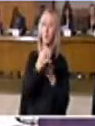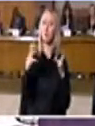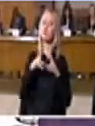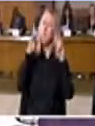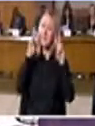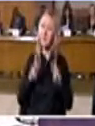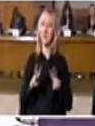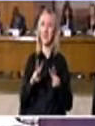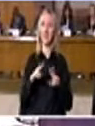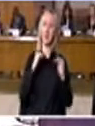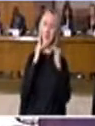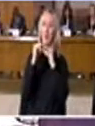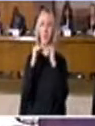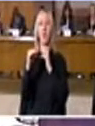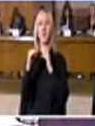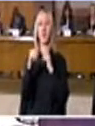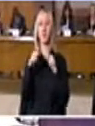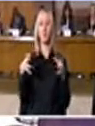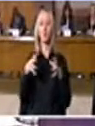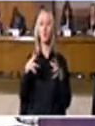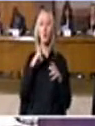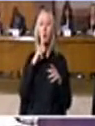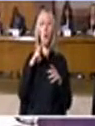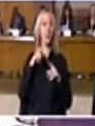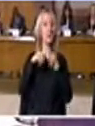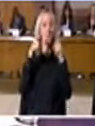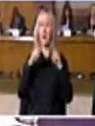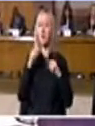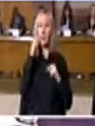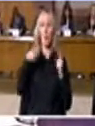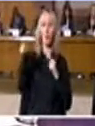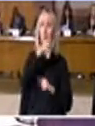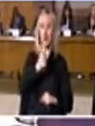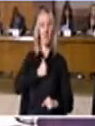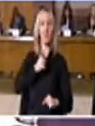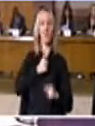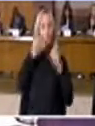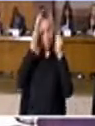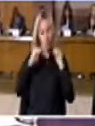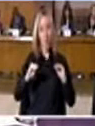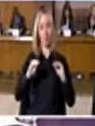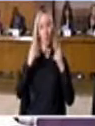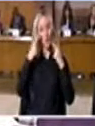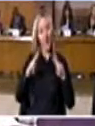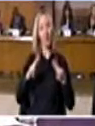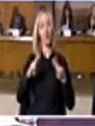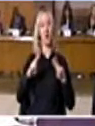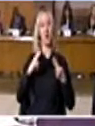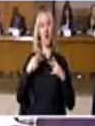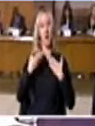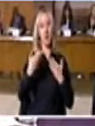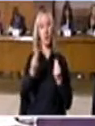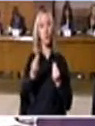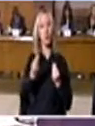istinske ravnopravnosti, društvu u kome se raznolikost ljudskih identiteta poštuje, uvažava radi opšte dobrobiti,